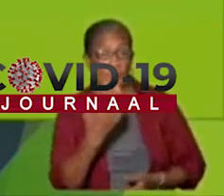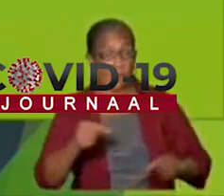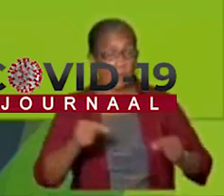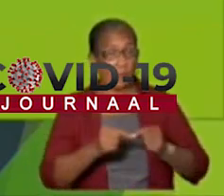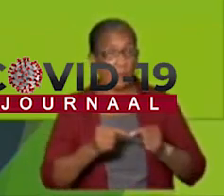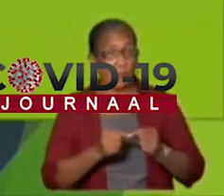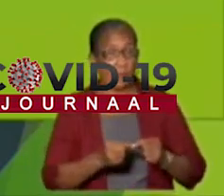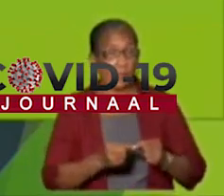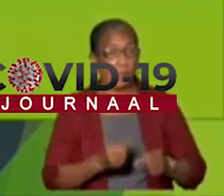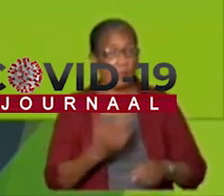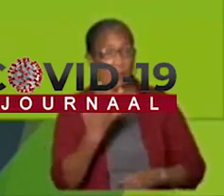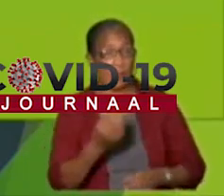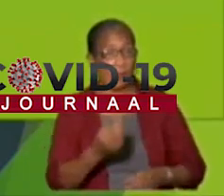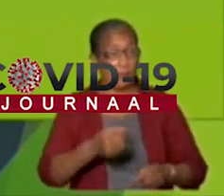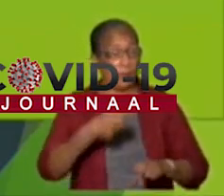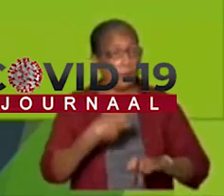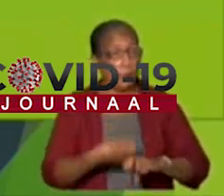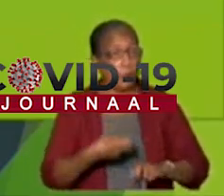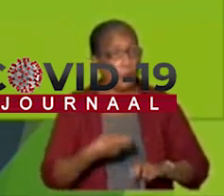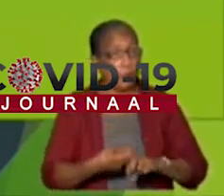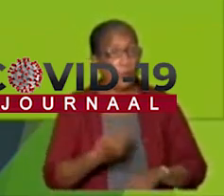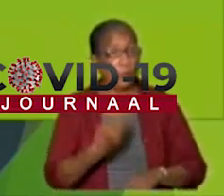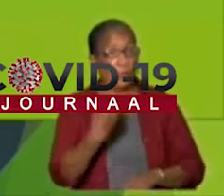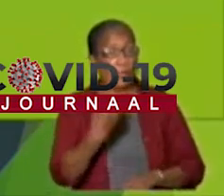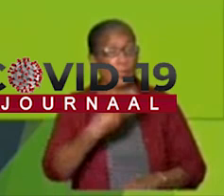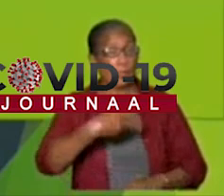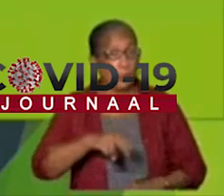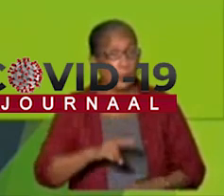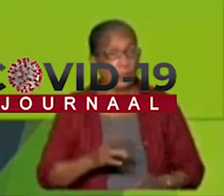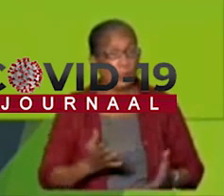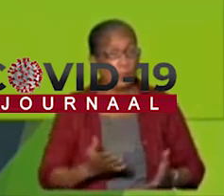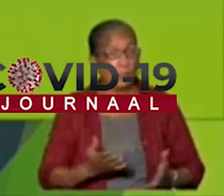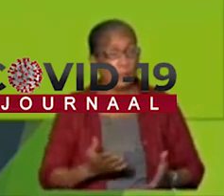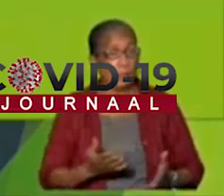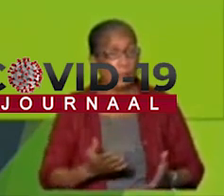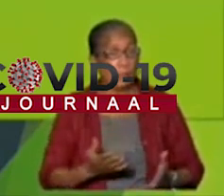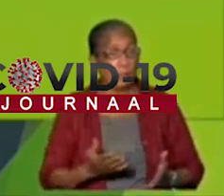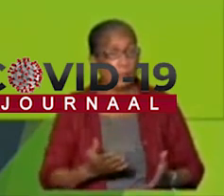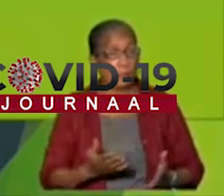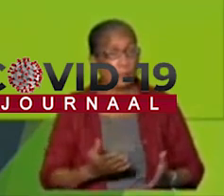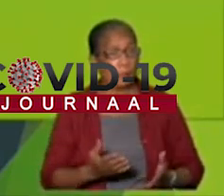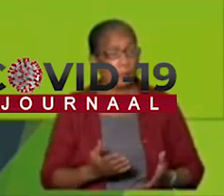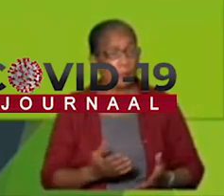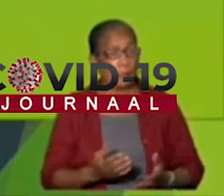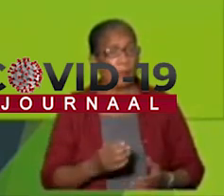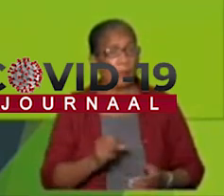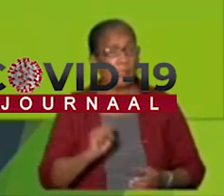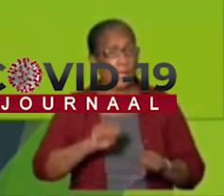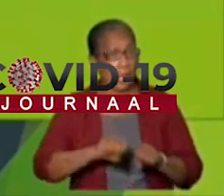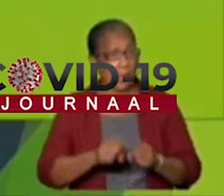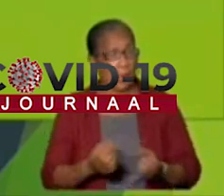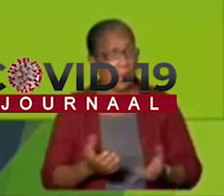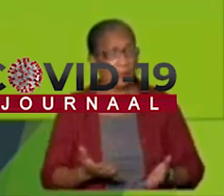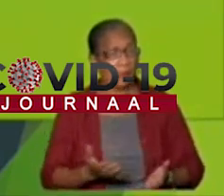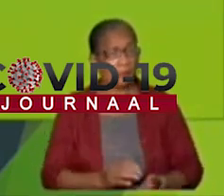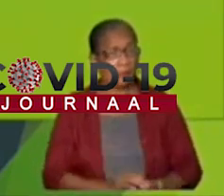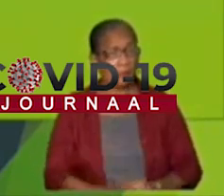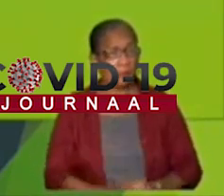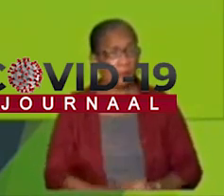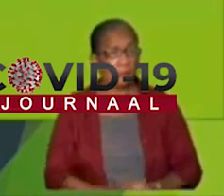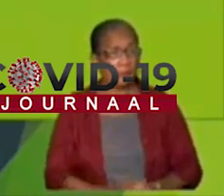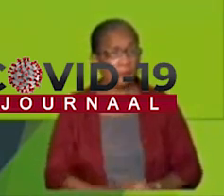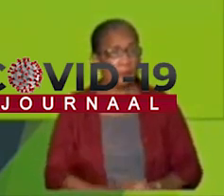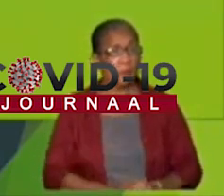er 1778 personen thuis in isolatie, 1361 zijn genezen en 6 overleden.